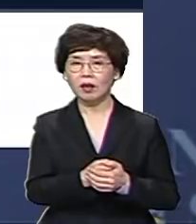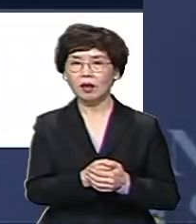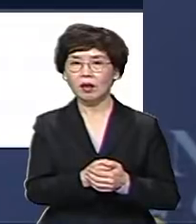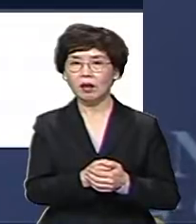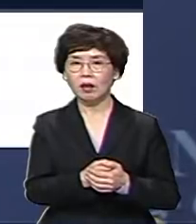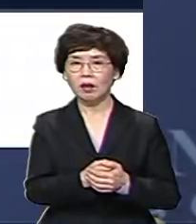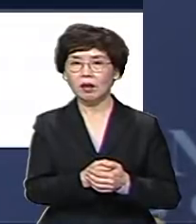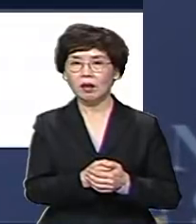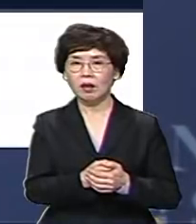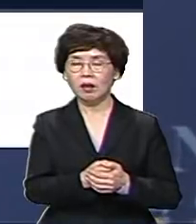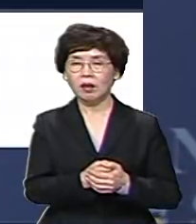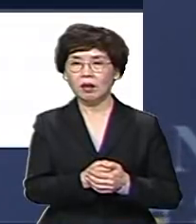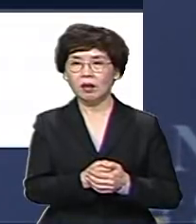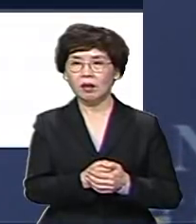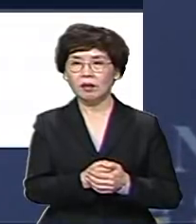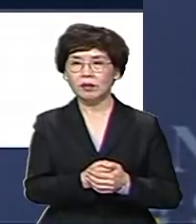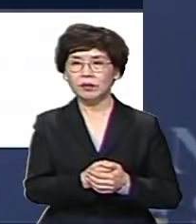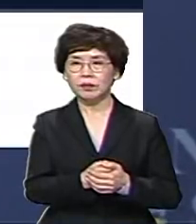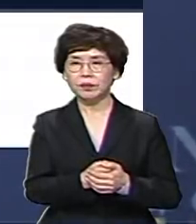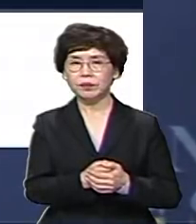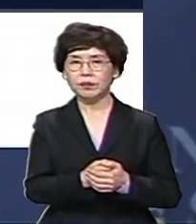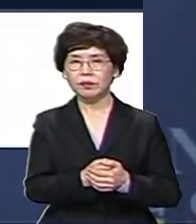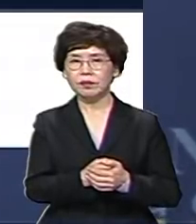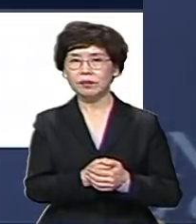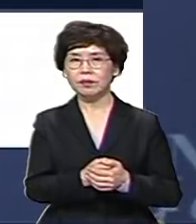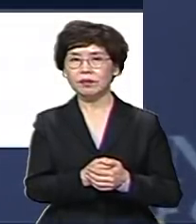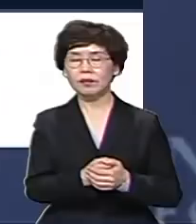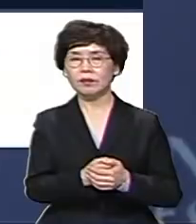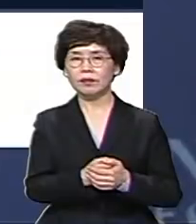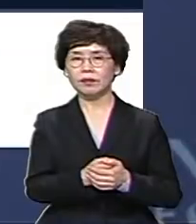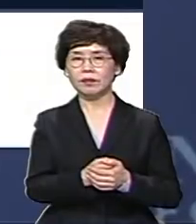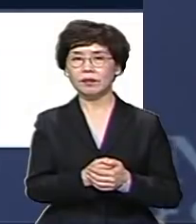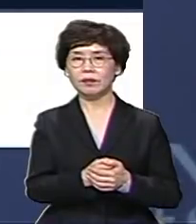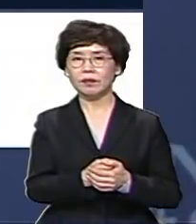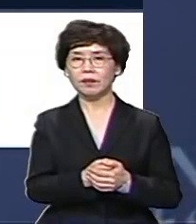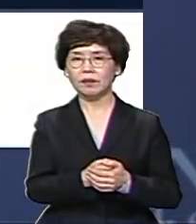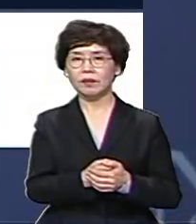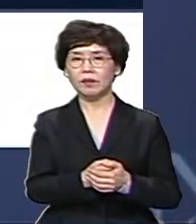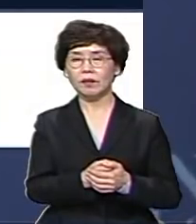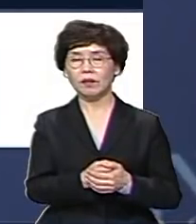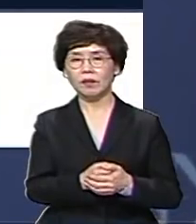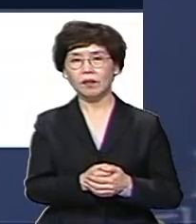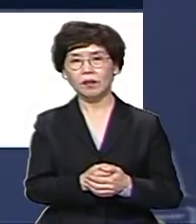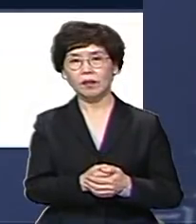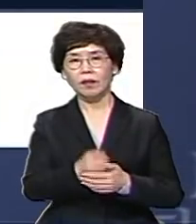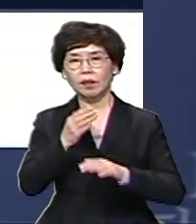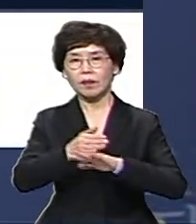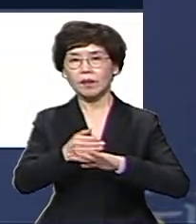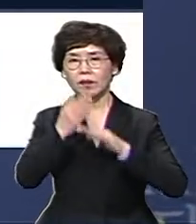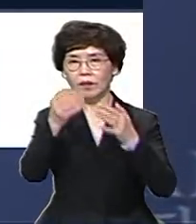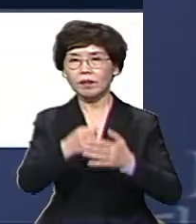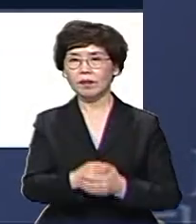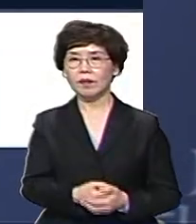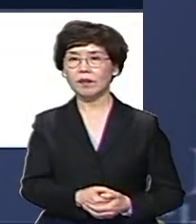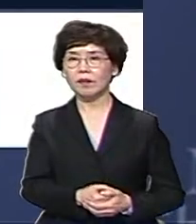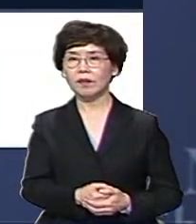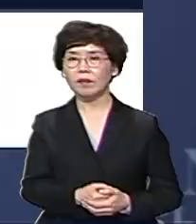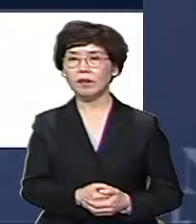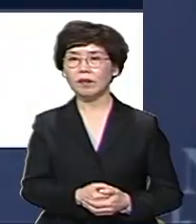우리가 실전 시진핑 주석과도 이야기를 나누겠습니다만은 이런 부분 많은 부분들 많은 분들의 존중을